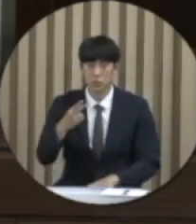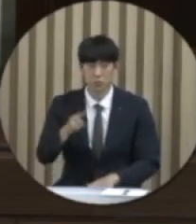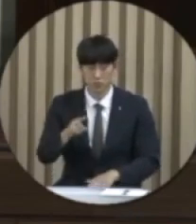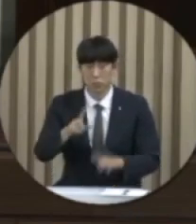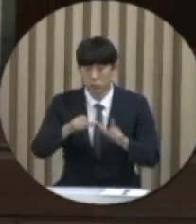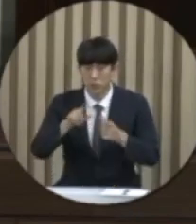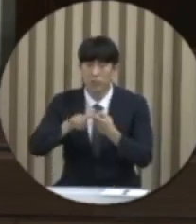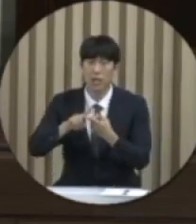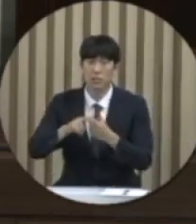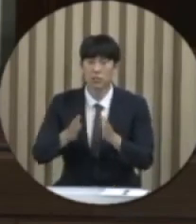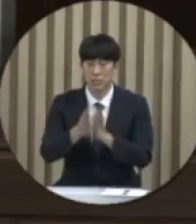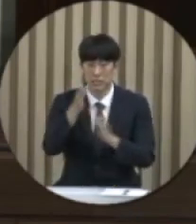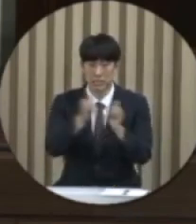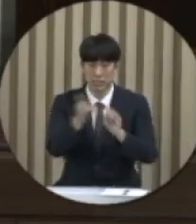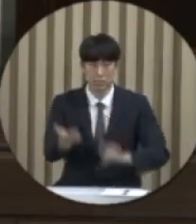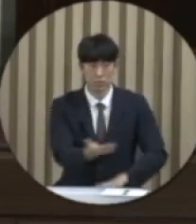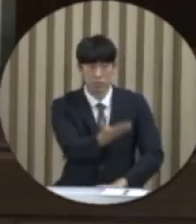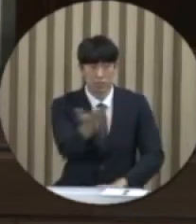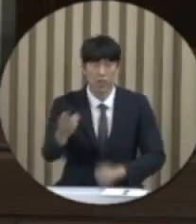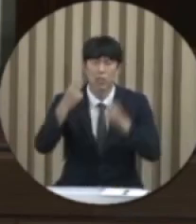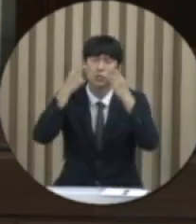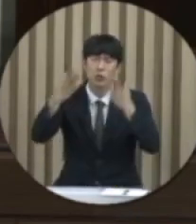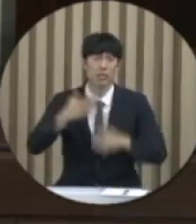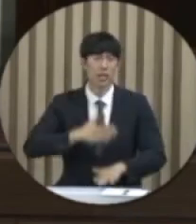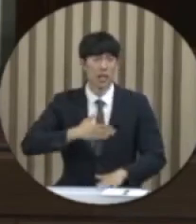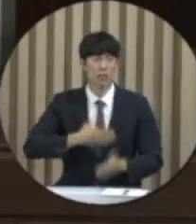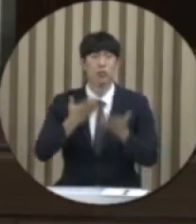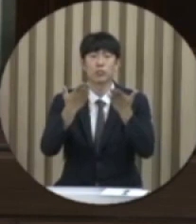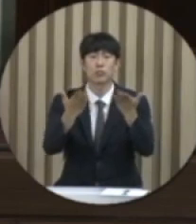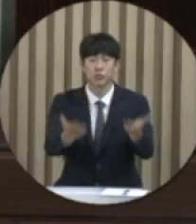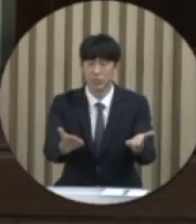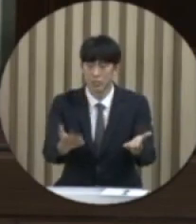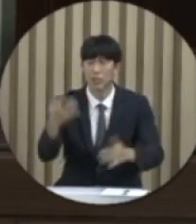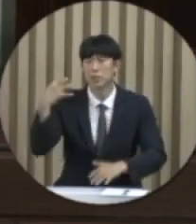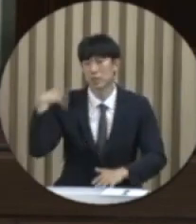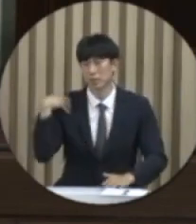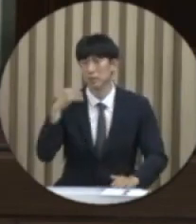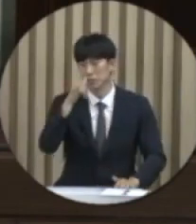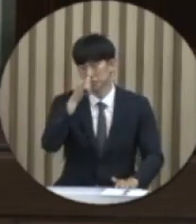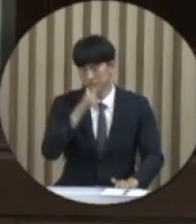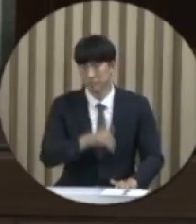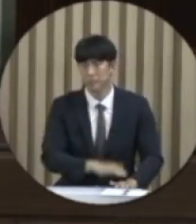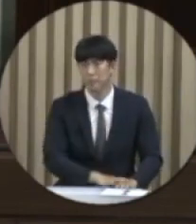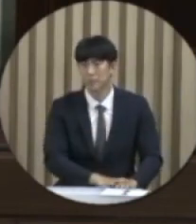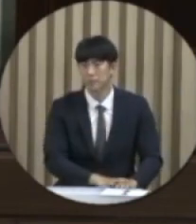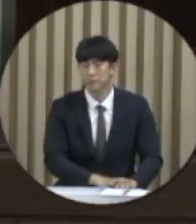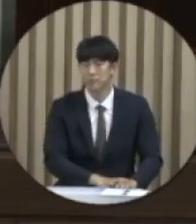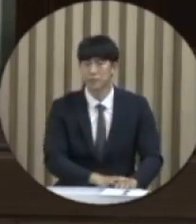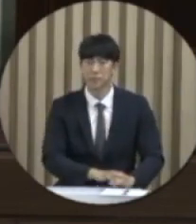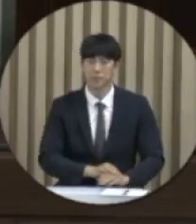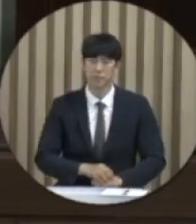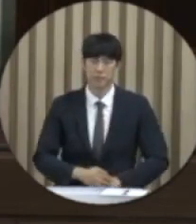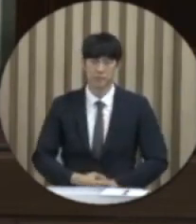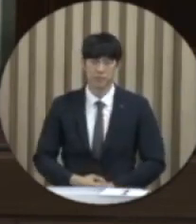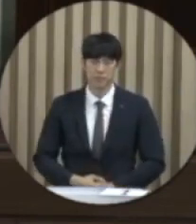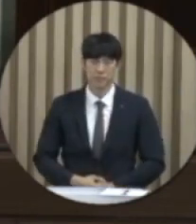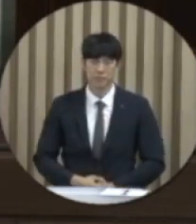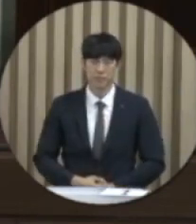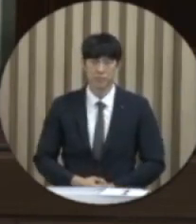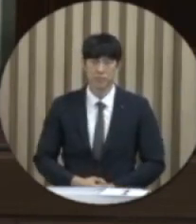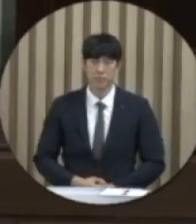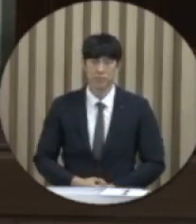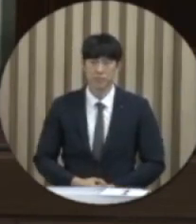시민들에게 정확하게 알려줘야 되는 그런 사명감이 있는 그런 기관이고 또